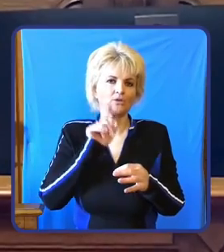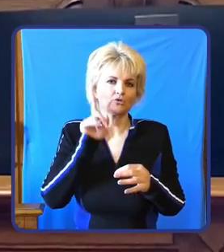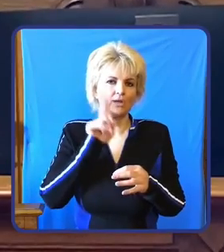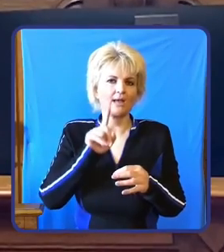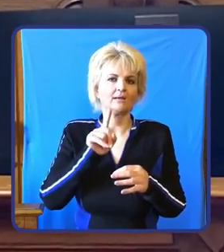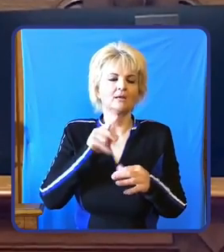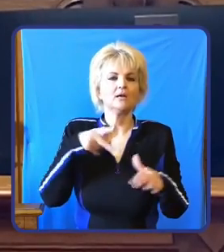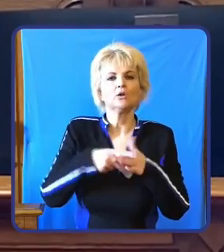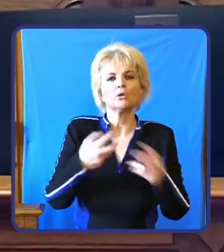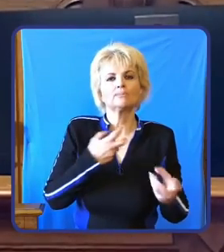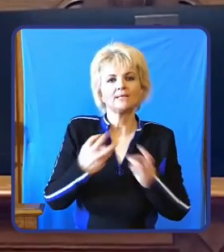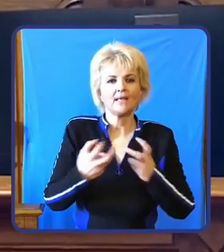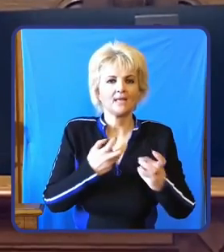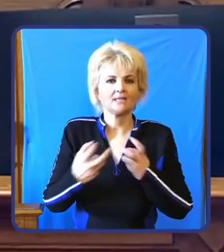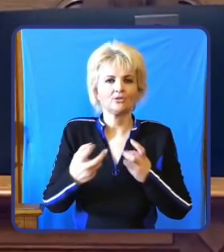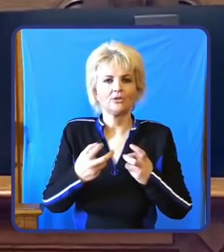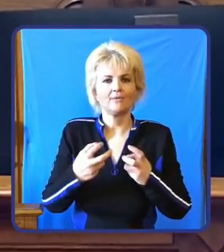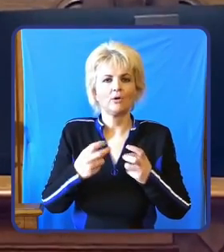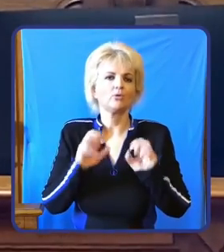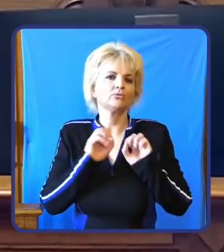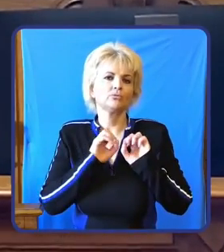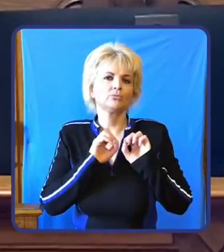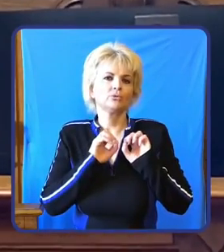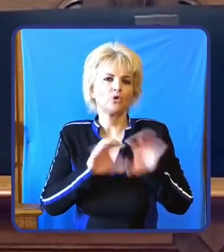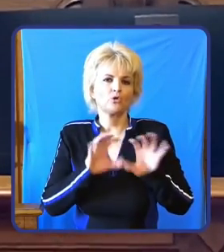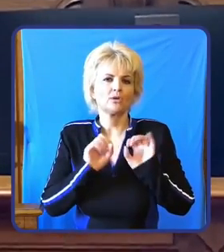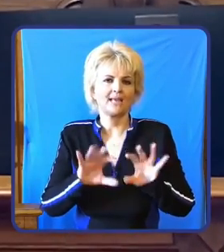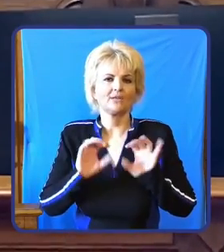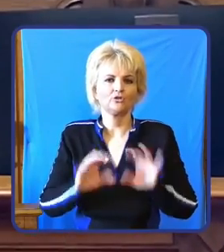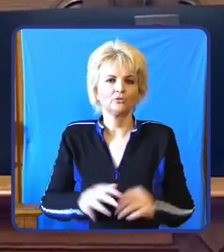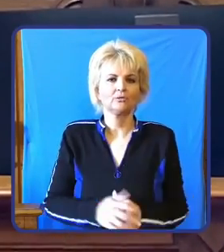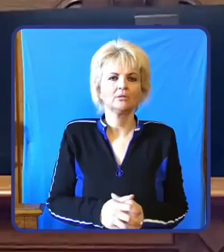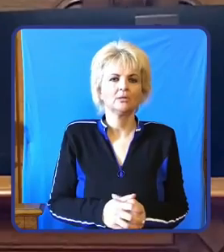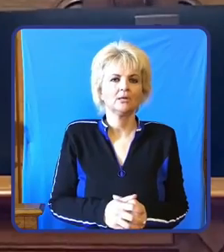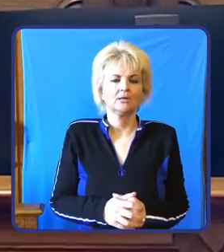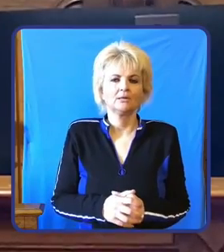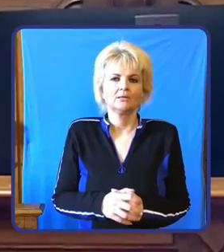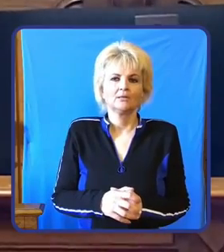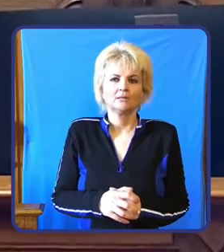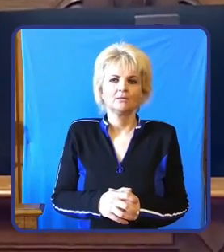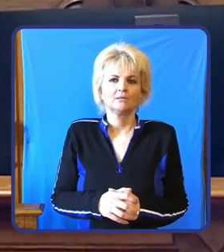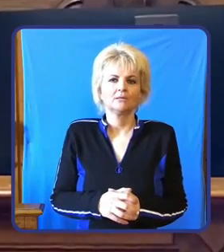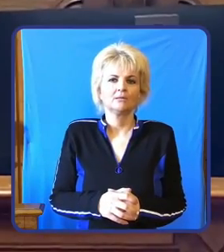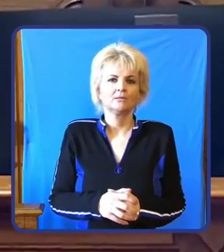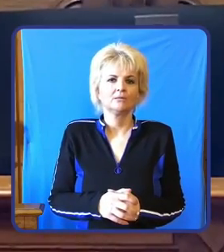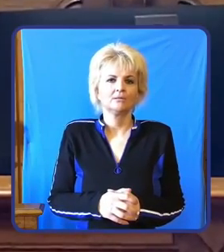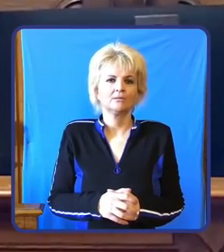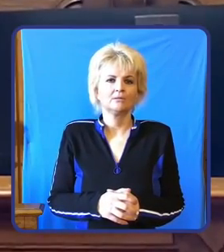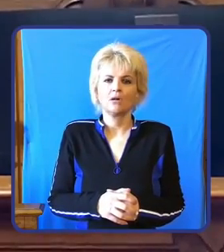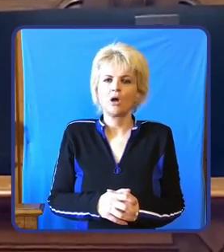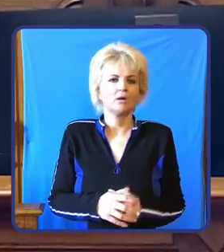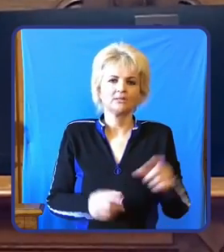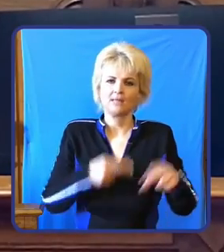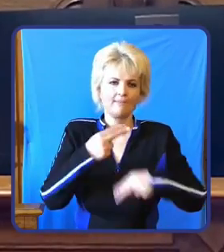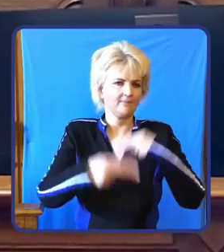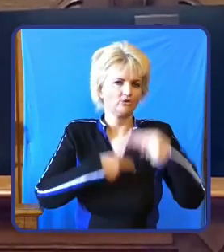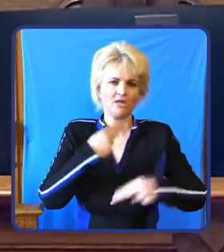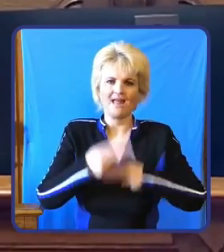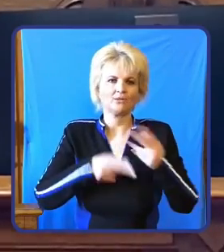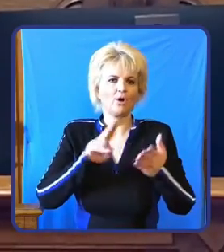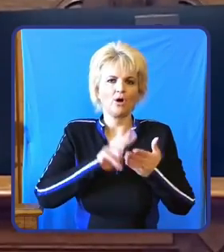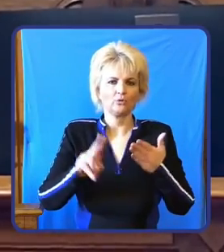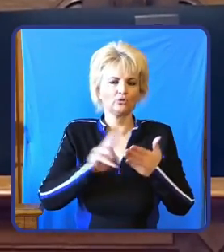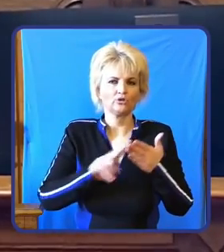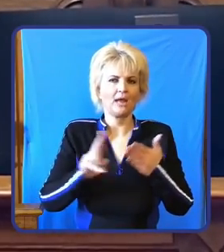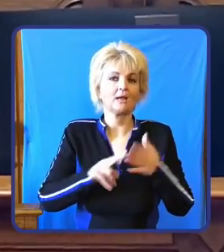a közbeszerzésekkel való trükközés, ami volt, azt érdekes módon nem vizsgálta ez a hatóság.